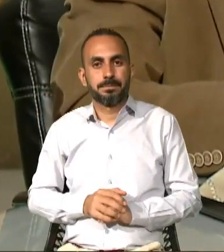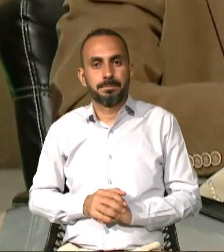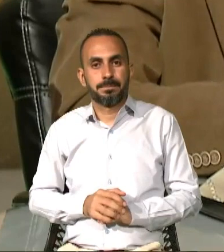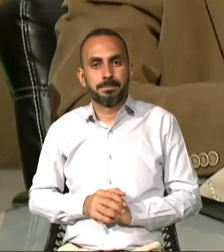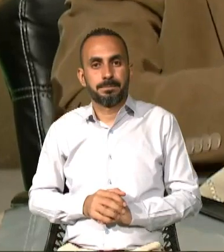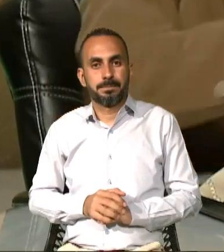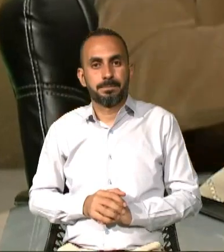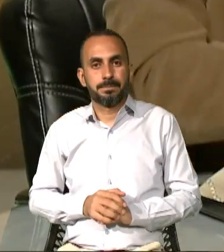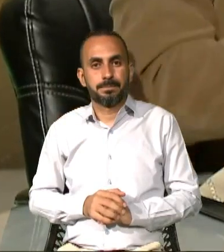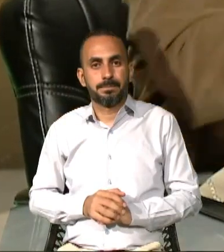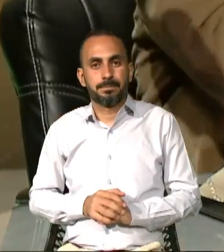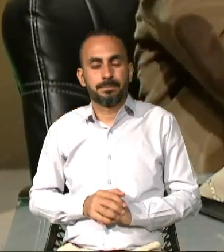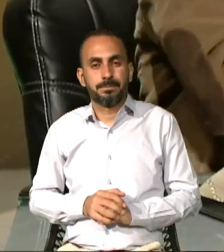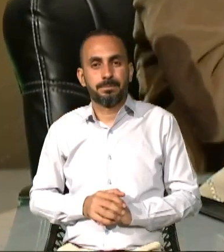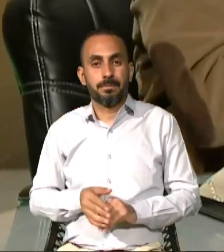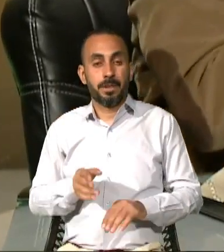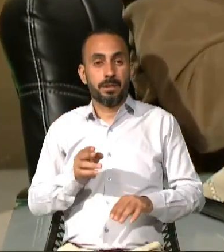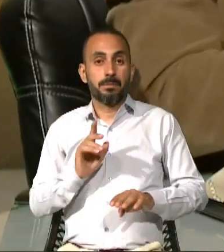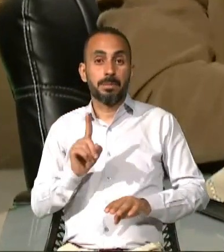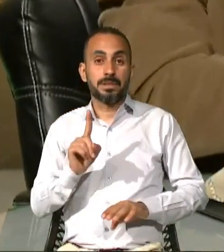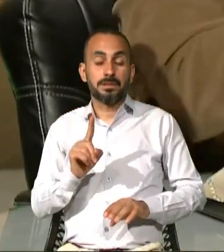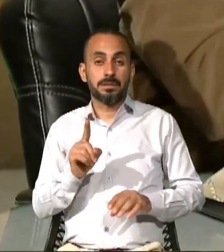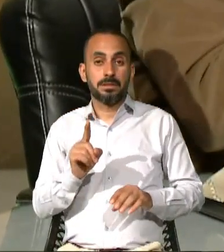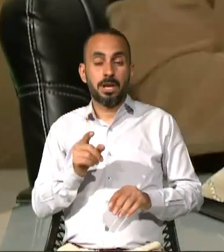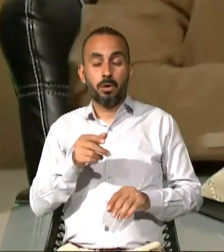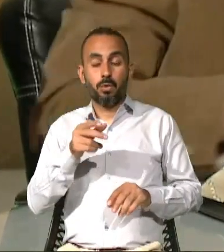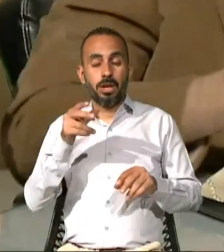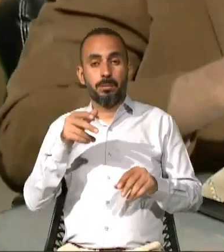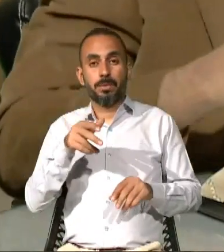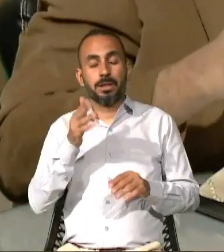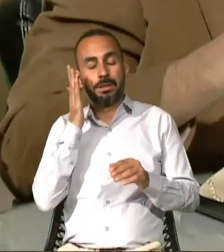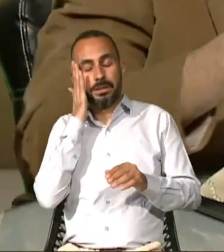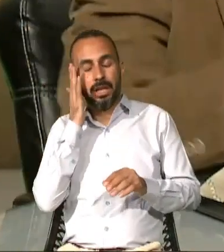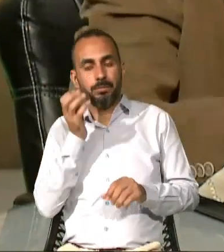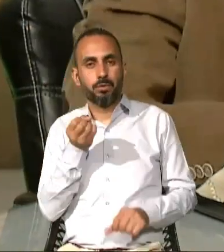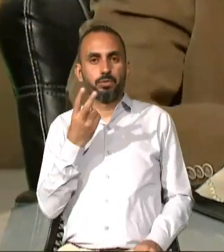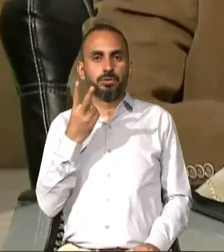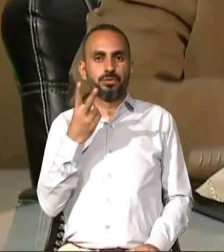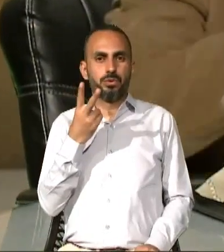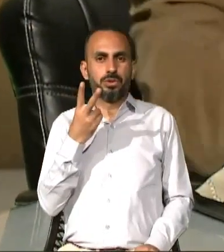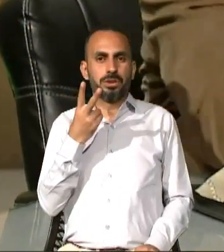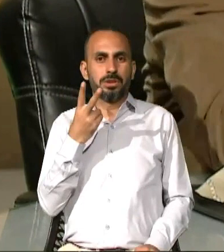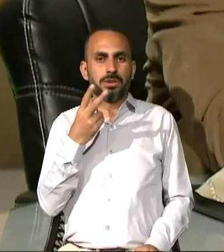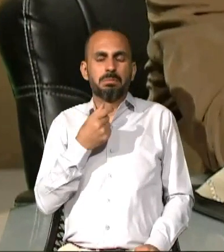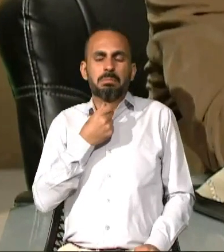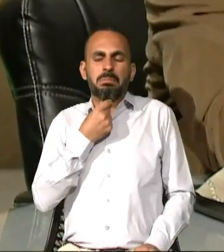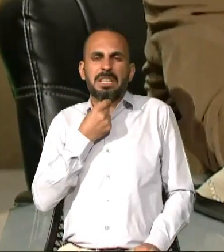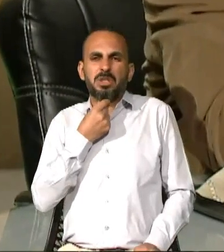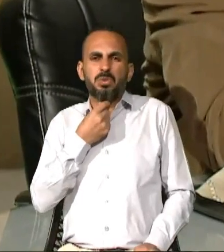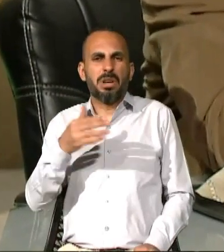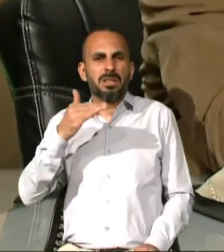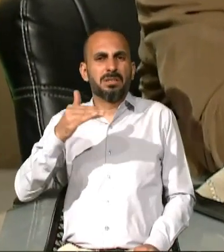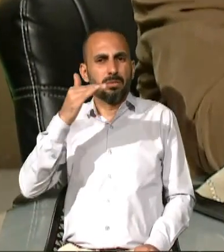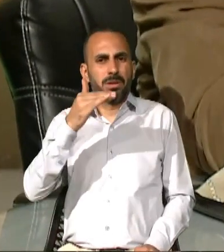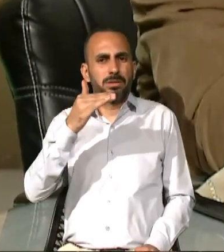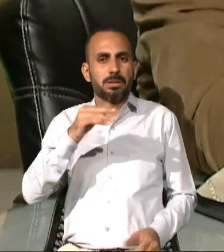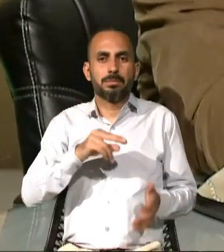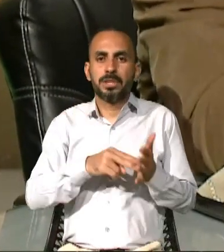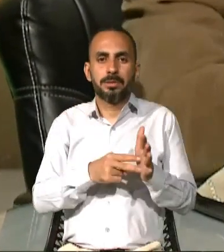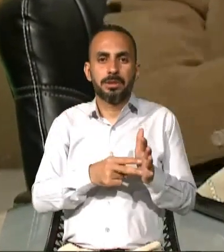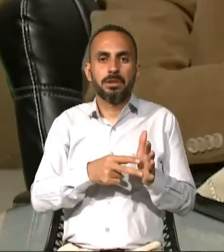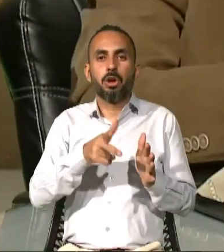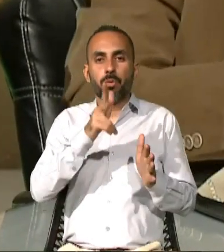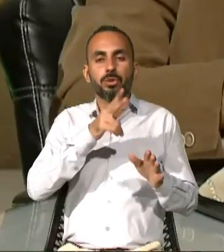بقي اكتر لما يفوق عنده ازمه اكبر، لان هيقوم يلقى مشكلته اكبر. فالكتاب بيقول ايه؟ خلي بالك قوي، اوعى الوقت